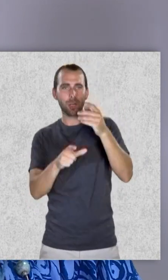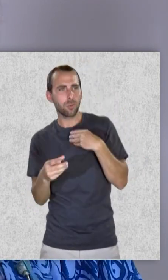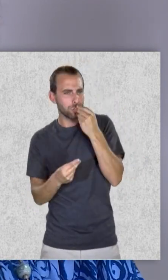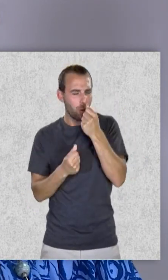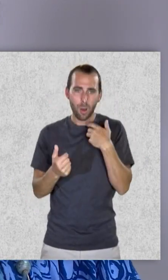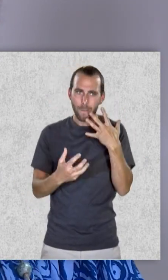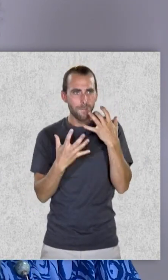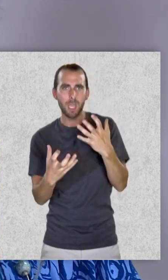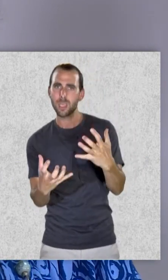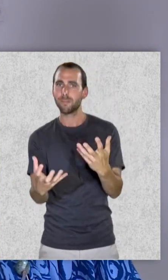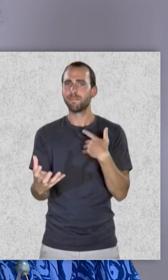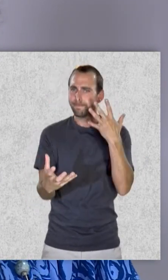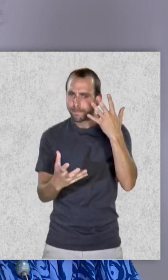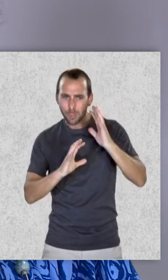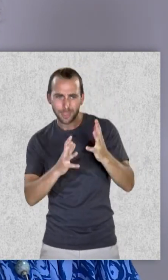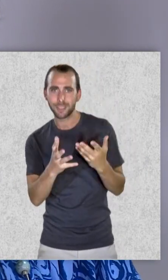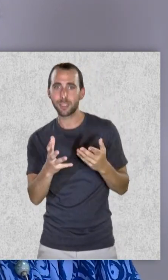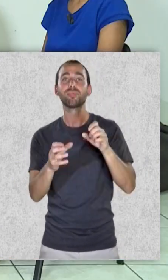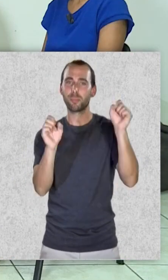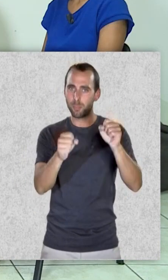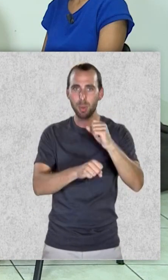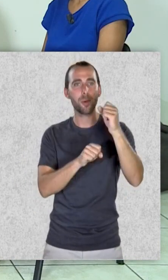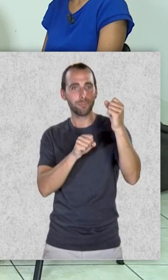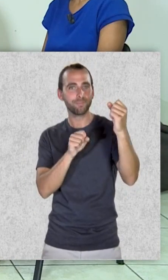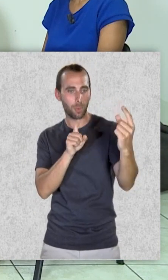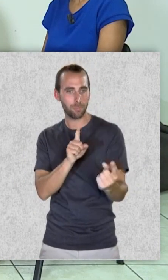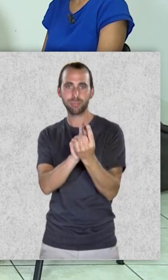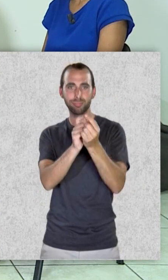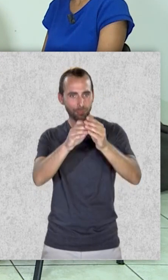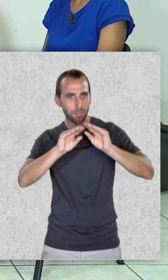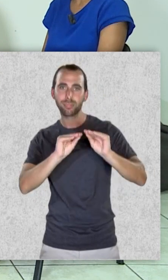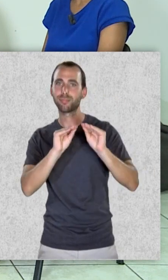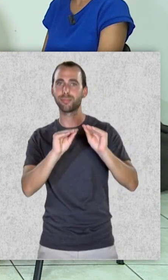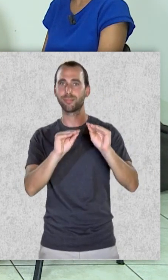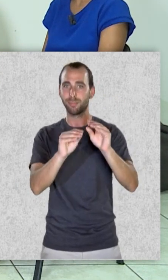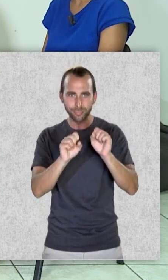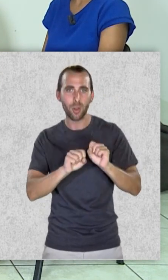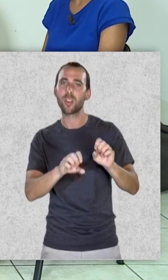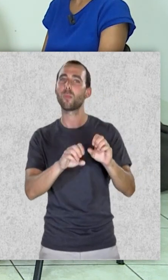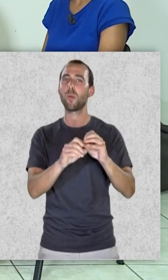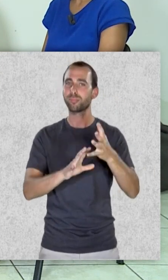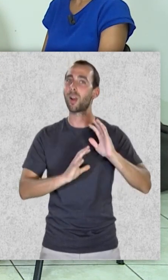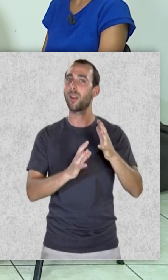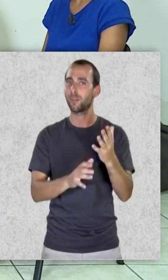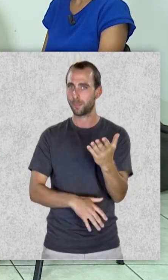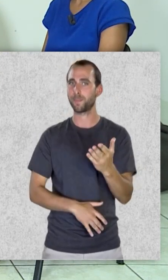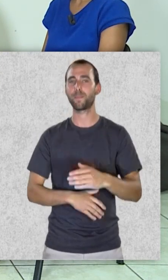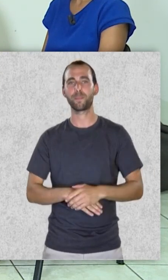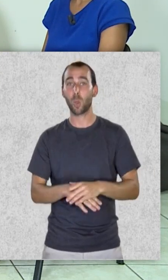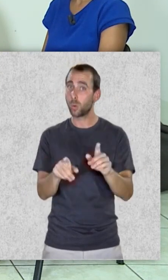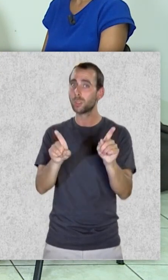signes, peuvent aussi bénéficier voilà, de l'enseignement, et on fait aussi de